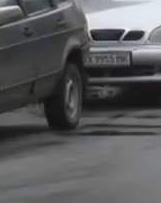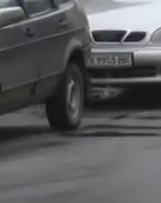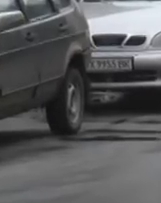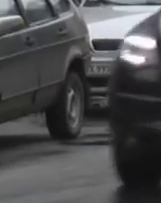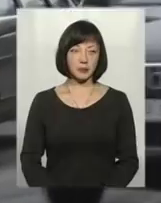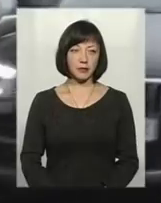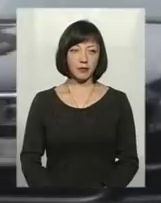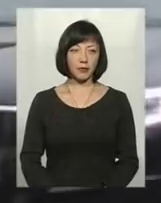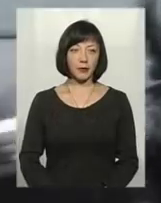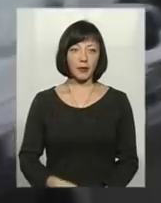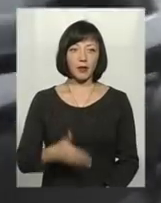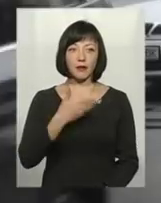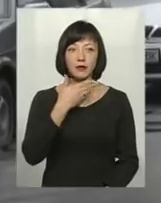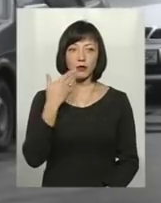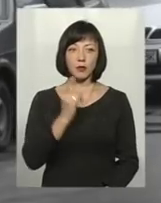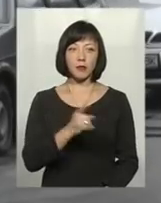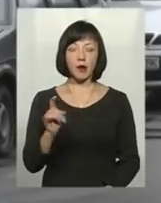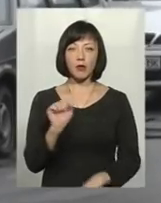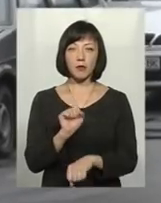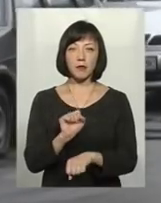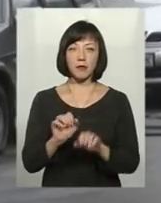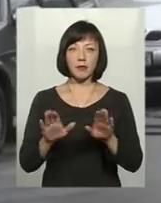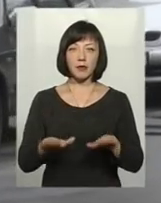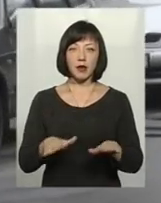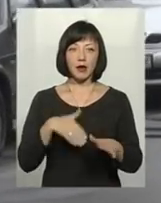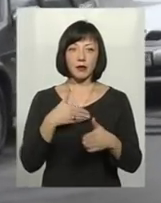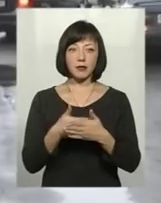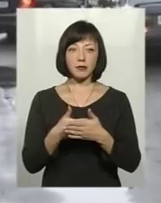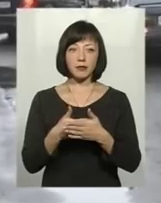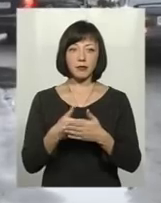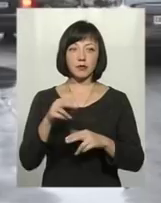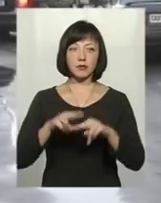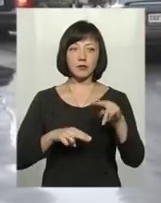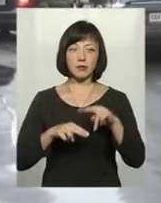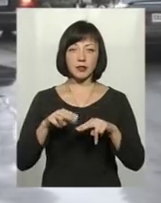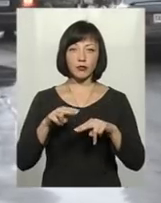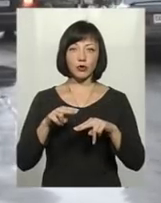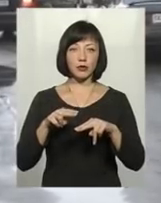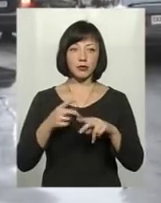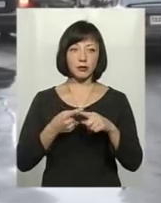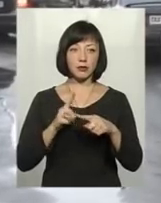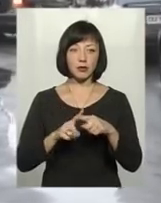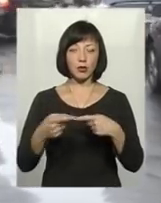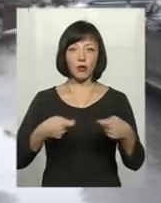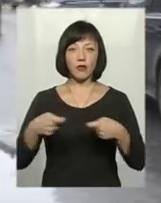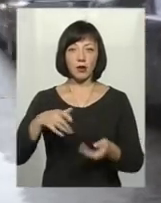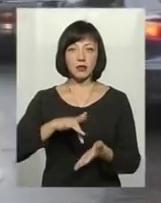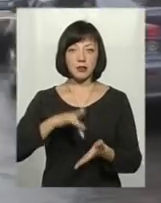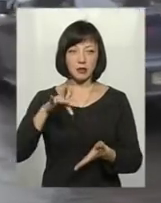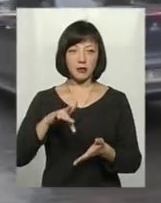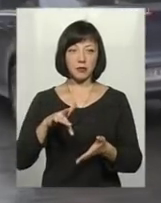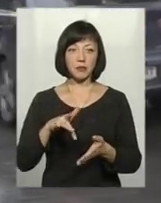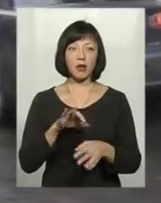Відсутність паркомістя, камінь спотикання. В обласному центрі активно ведеться будівництво і житлових будинків, і торговельних центрів. Та при зведенні